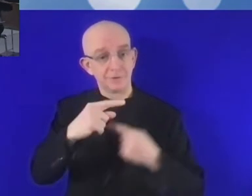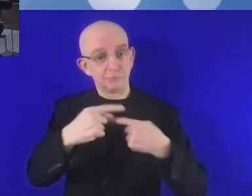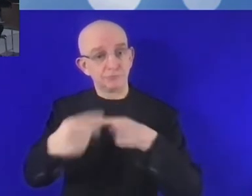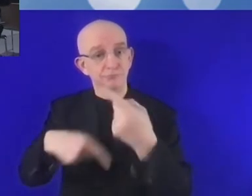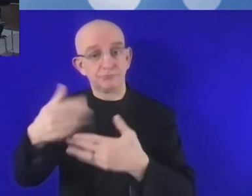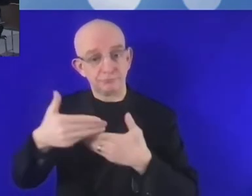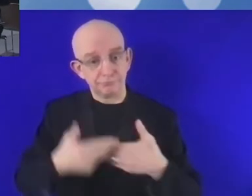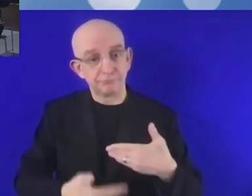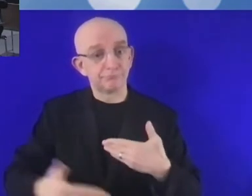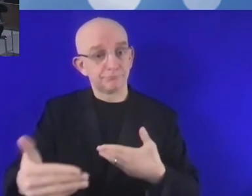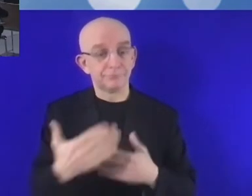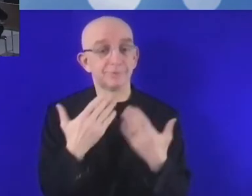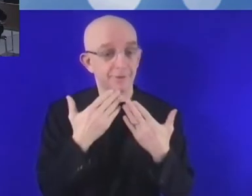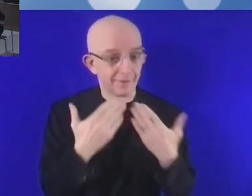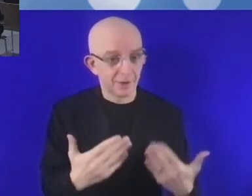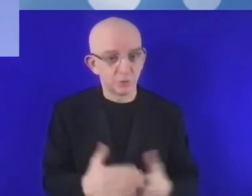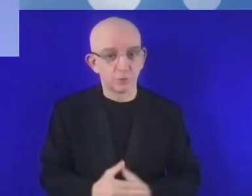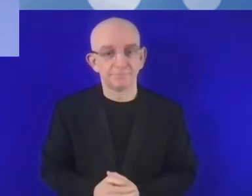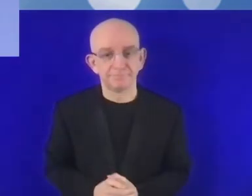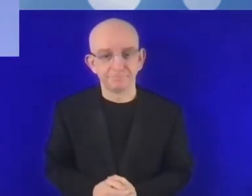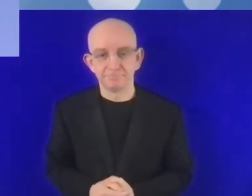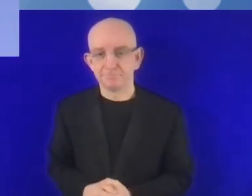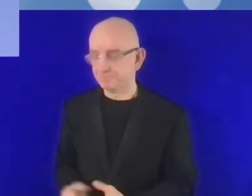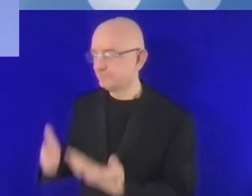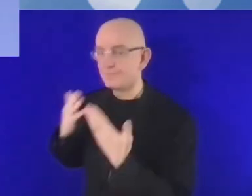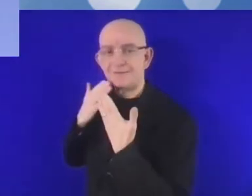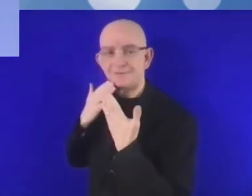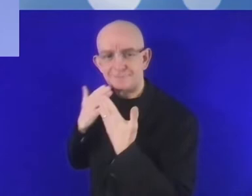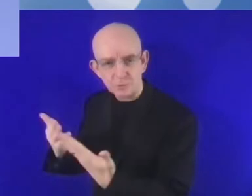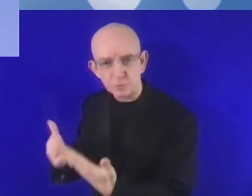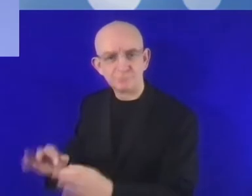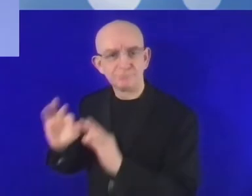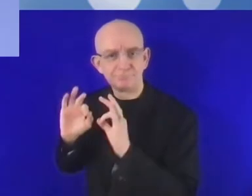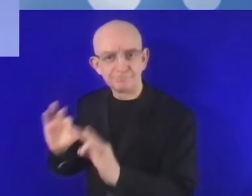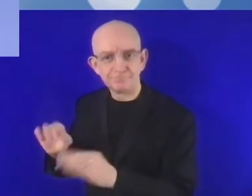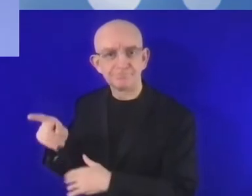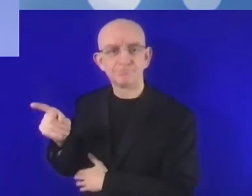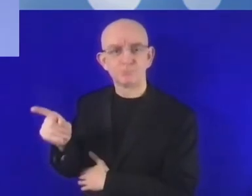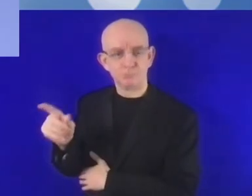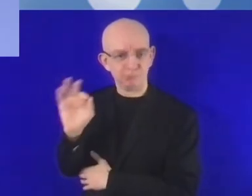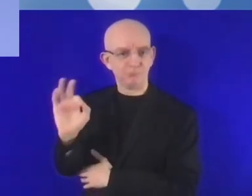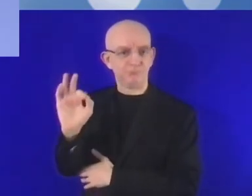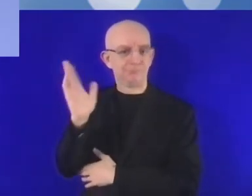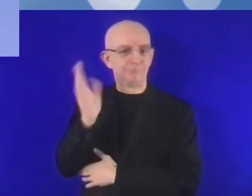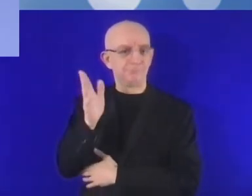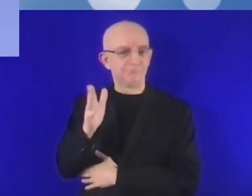هذه المناسبات في المستقبل. شكرا لكم. شكرا على هذه الكلمة